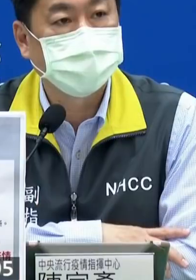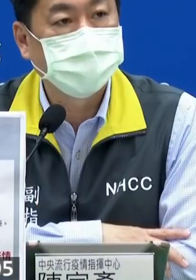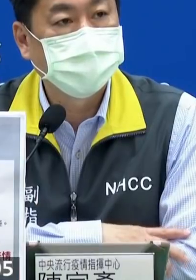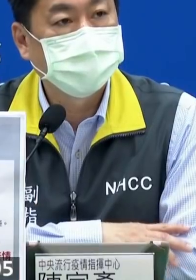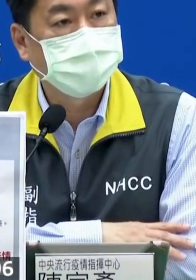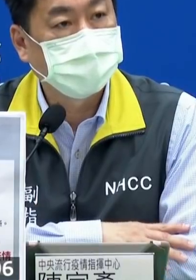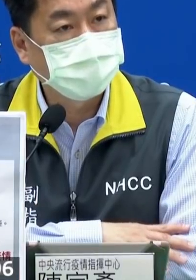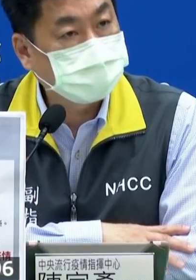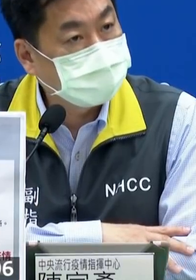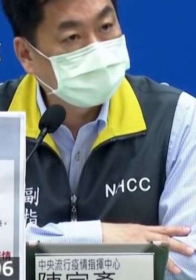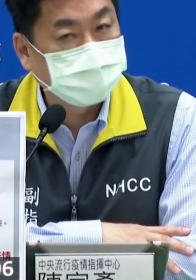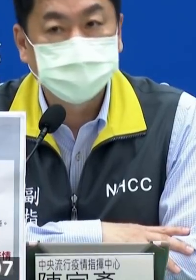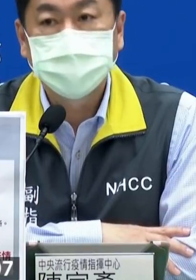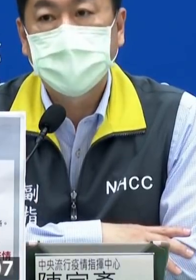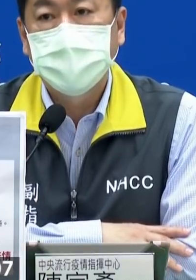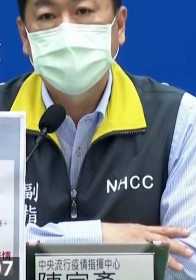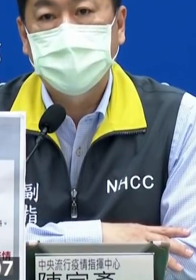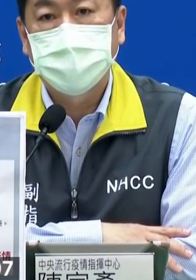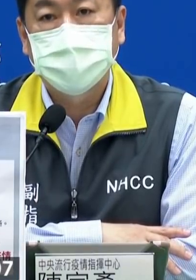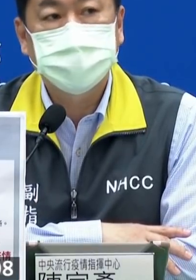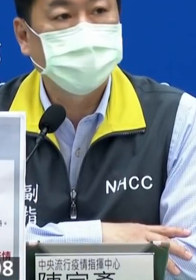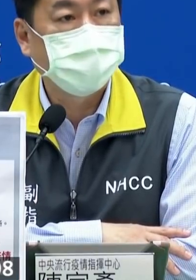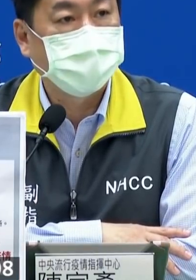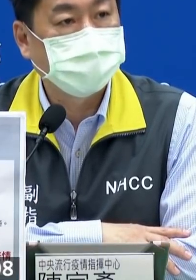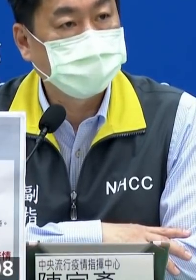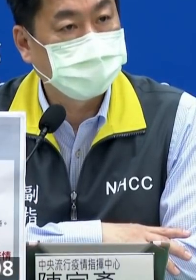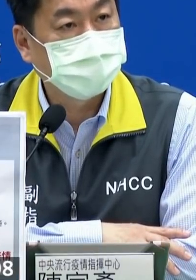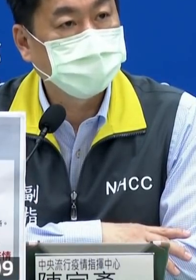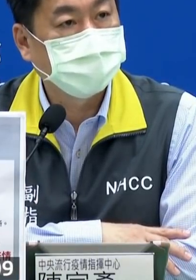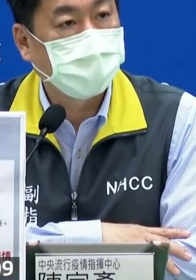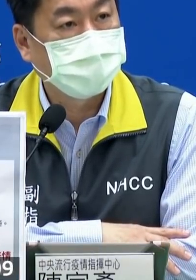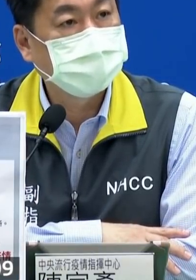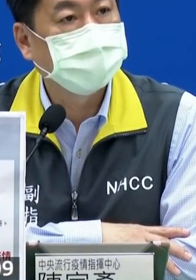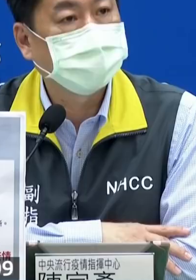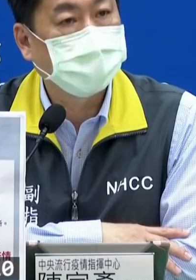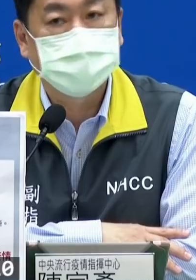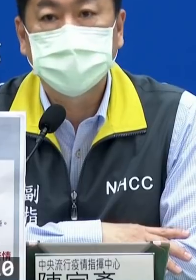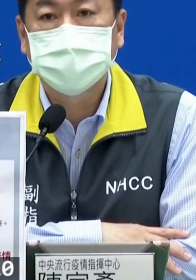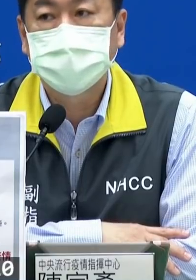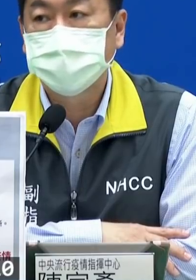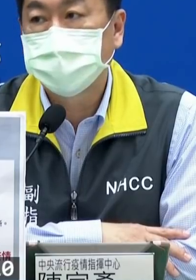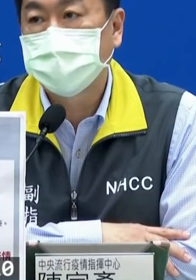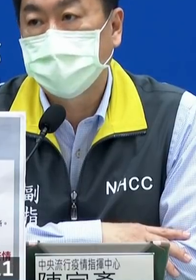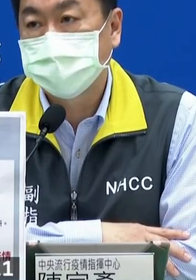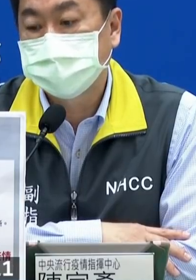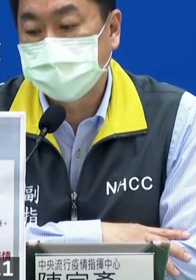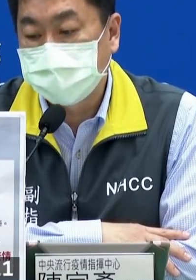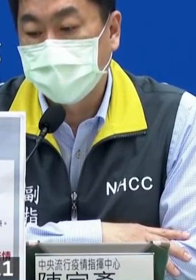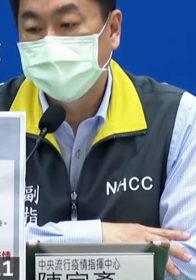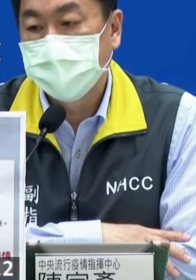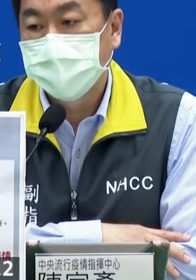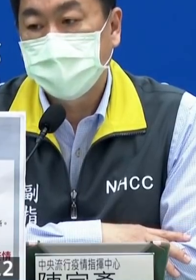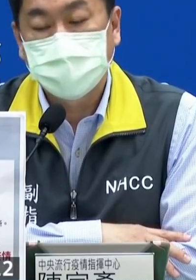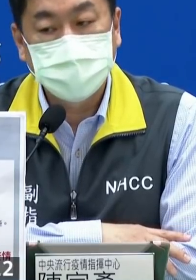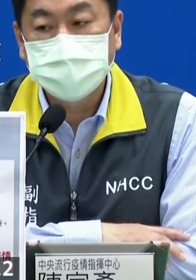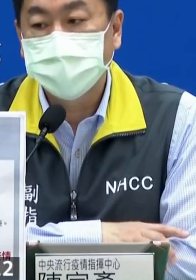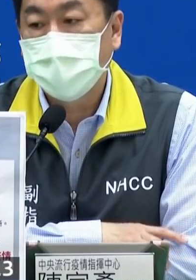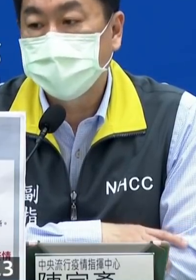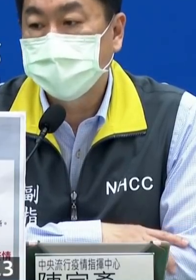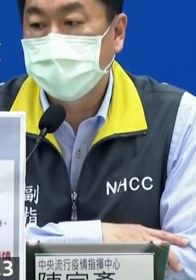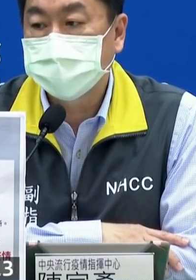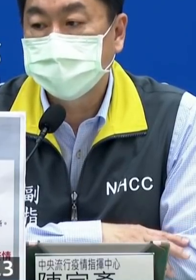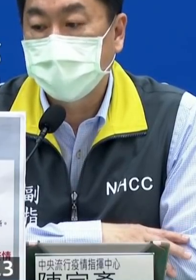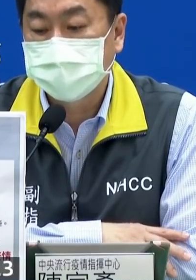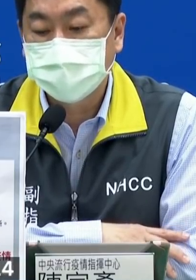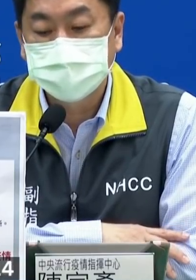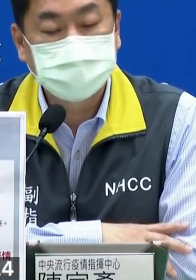标准的一致性。说法一致、做法一致的这样的一个策略基调，那也依照传染